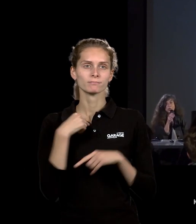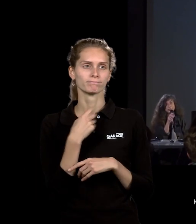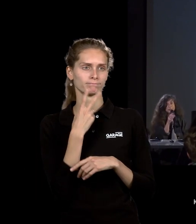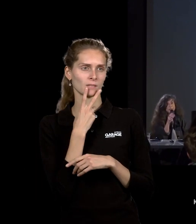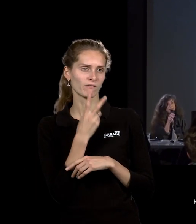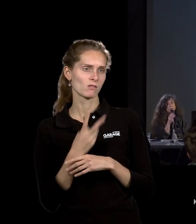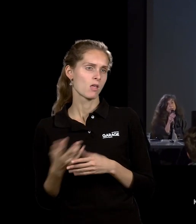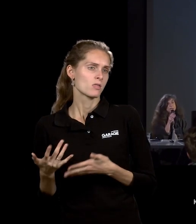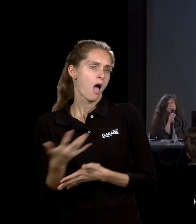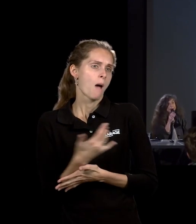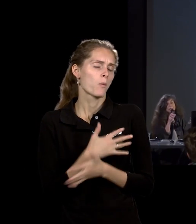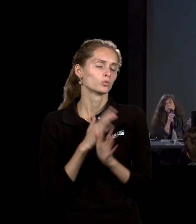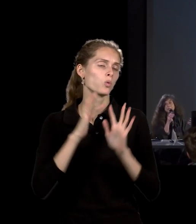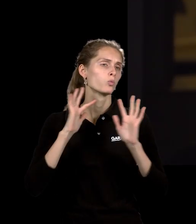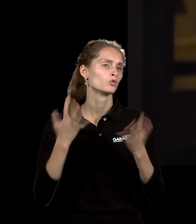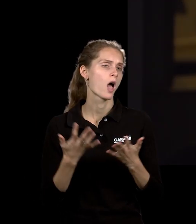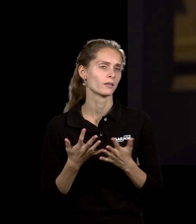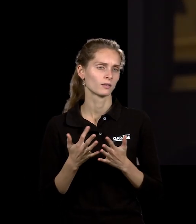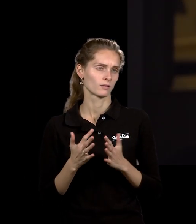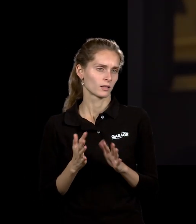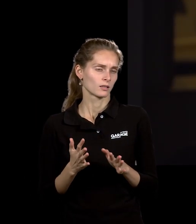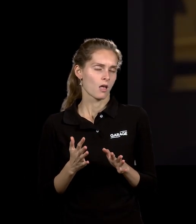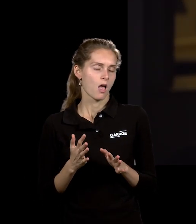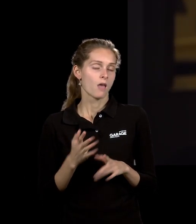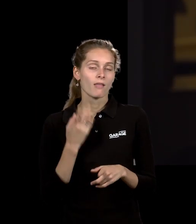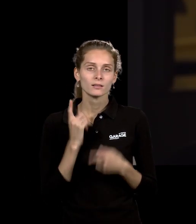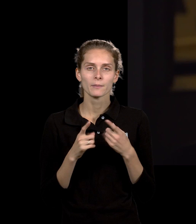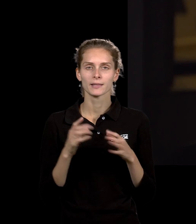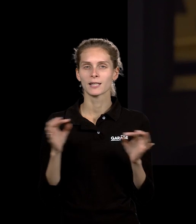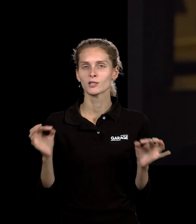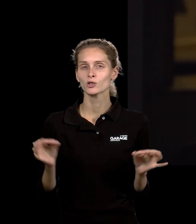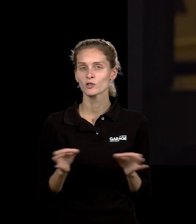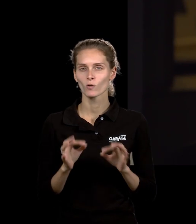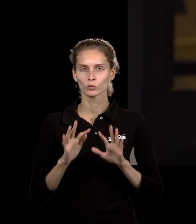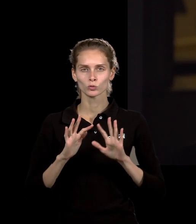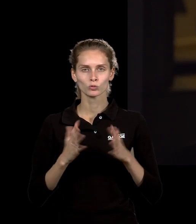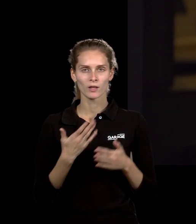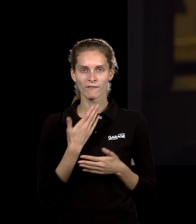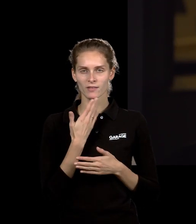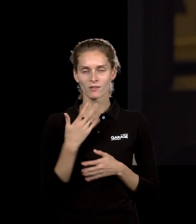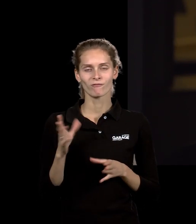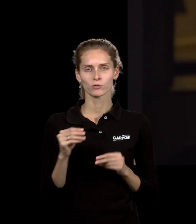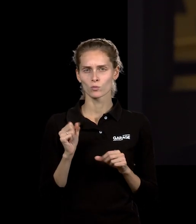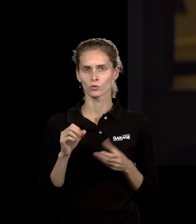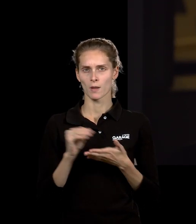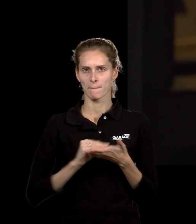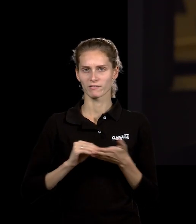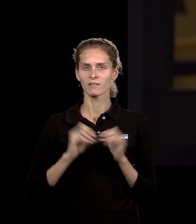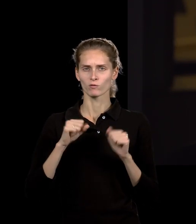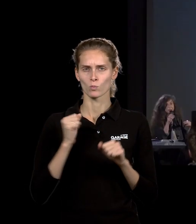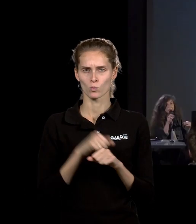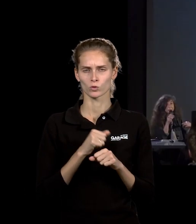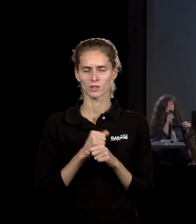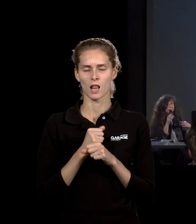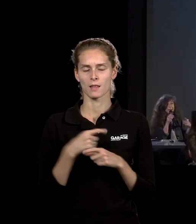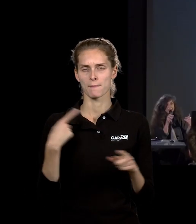набором случайных элементов, на самом деле нету ничего случайного, потому что все можно повторить и все можно сделать по-другому.